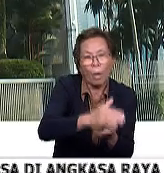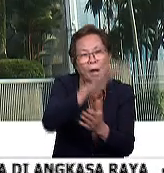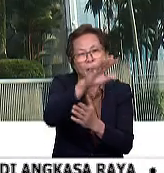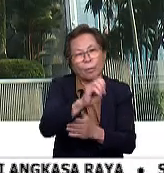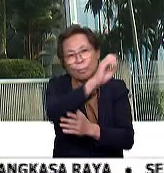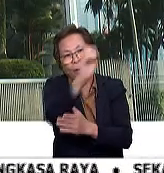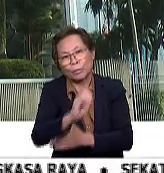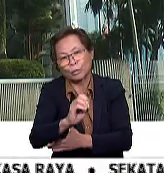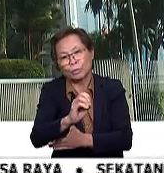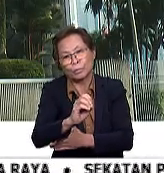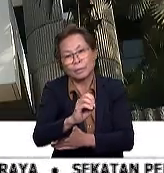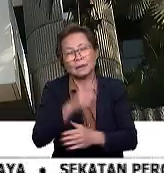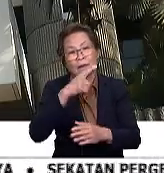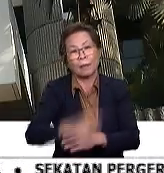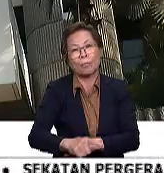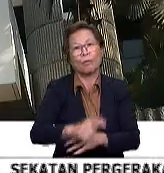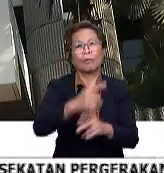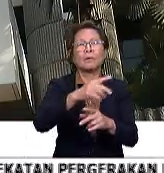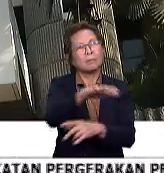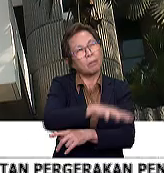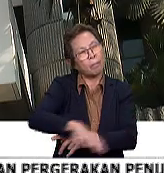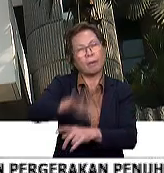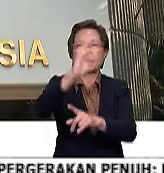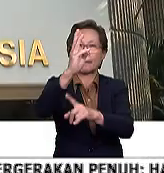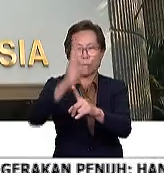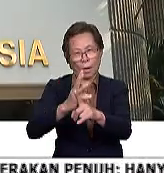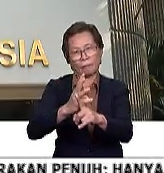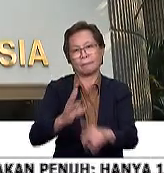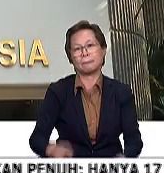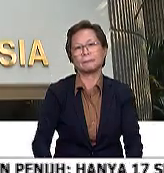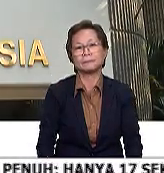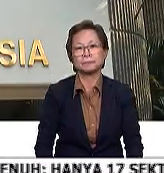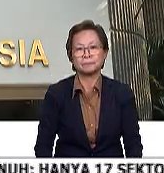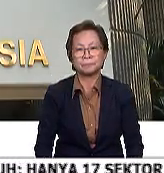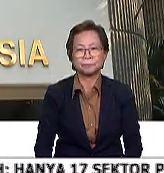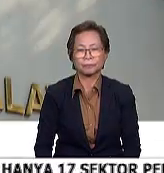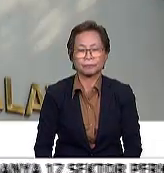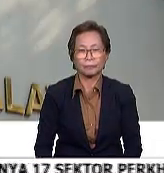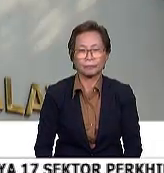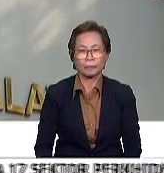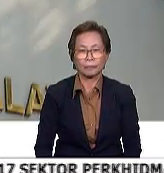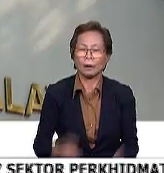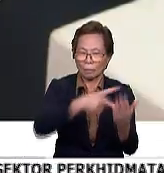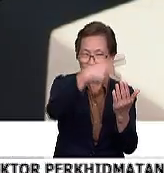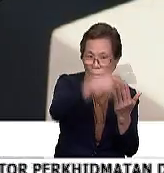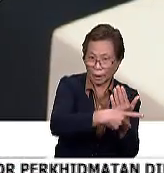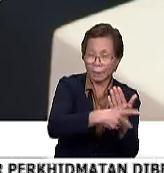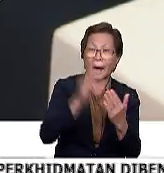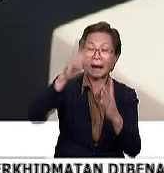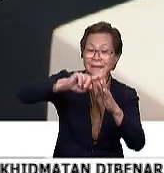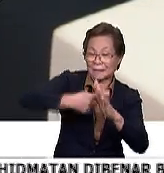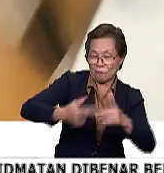50 platoz selama tempo enam bulan Hai bctv ini akan